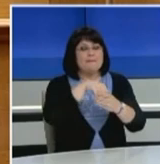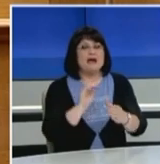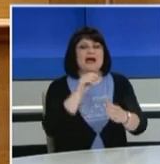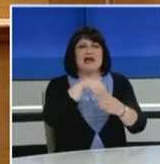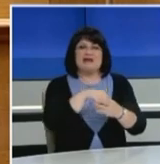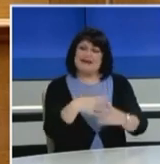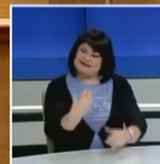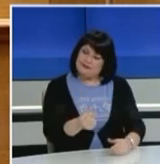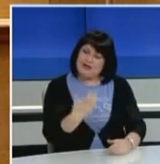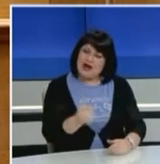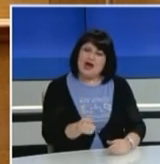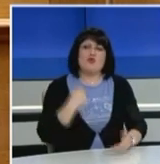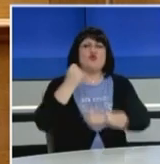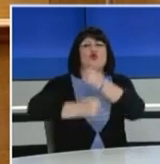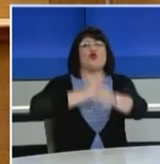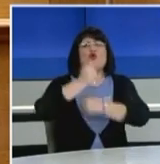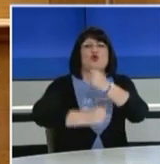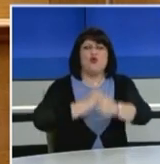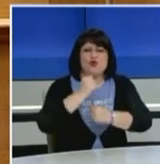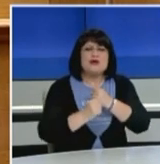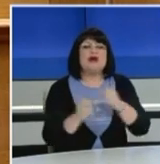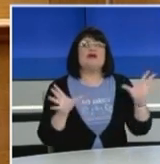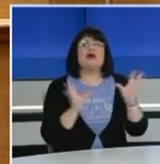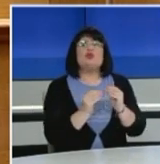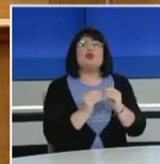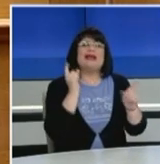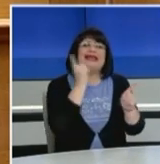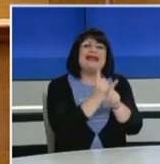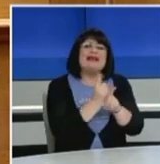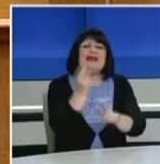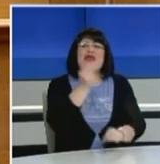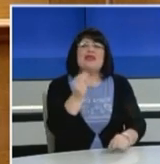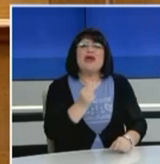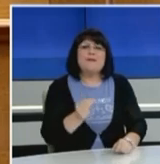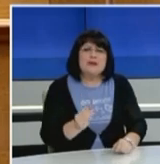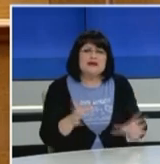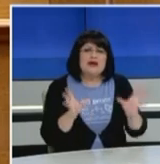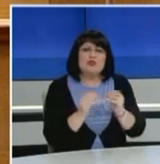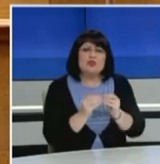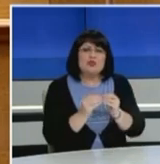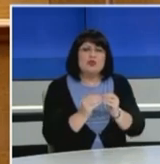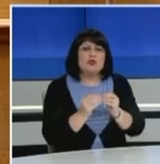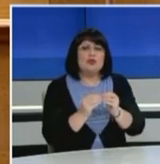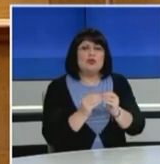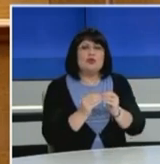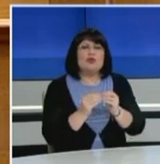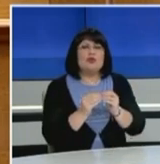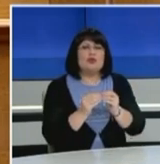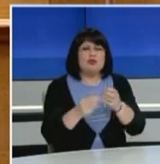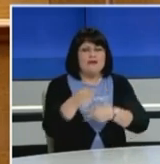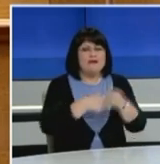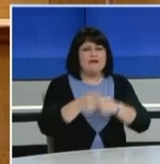αυτές είναι υπαρκτές, χρόνιες και αφορούν ιδιαίτερα υποθέσεις που σχετίζονται με ισχυρά